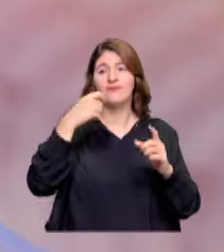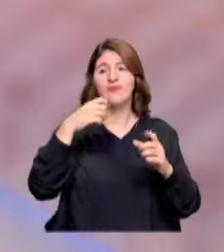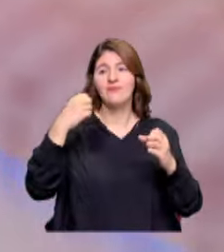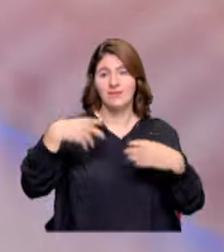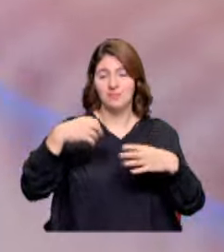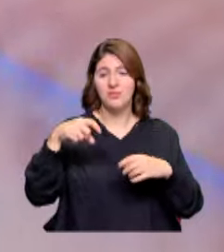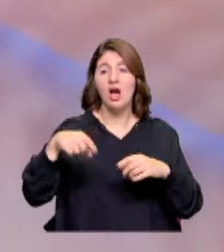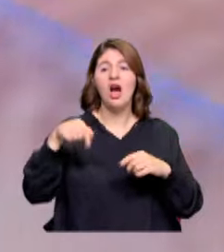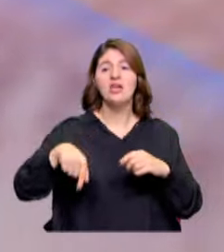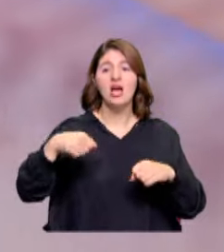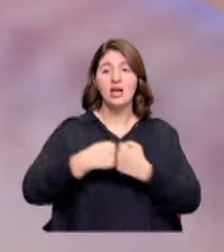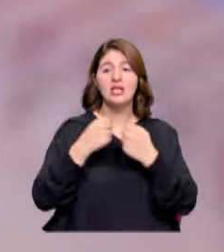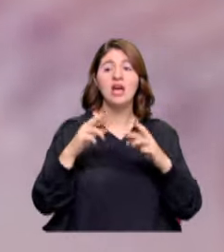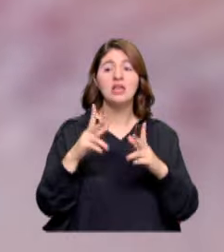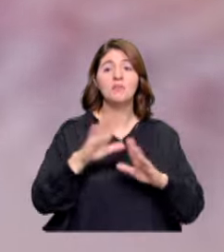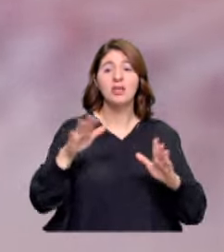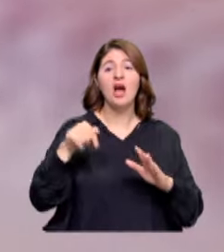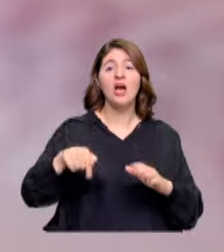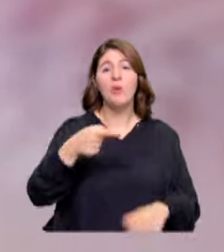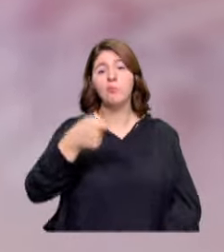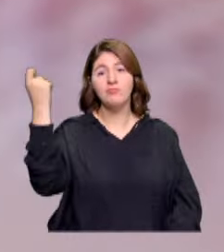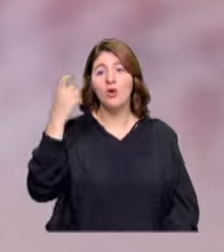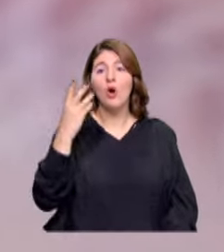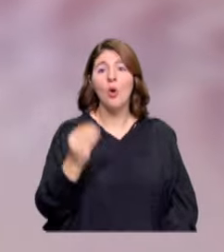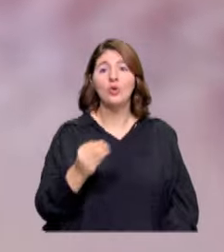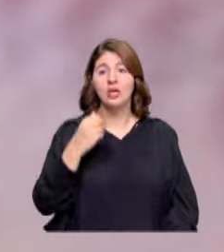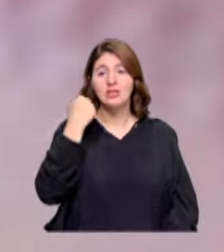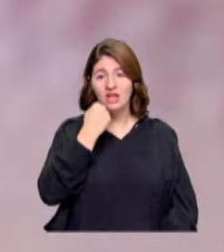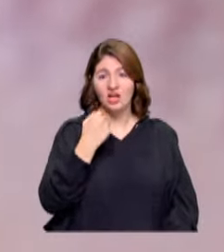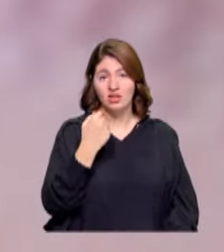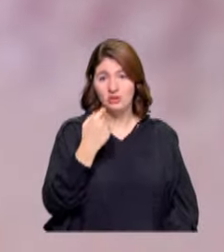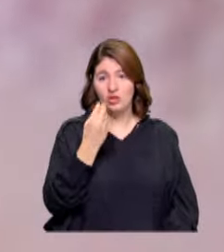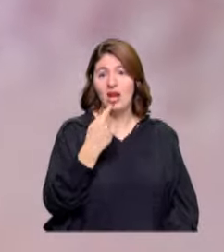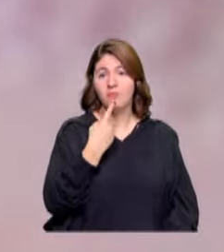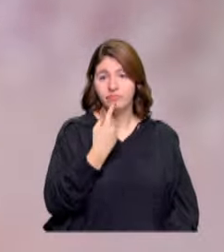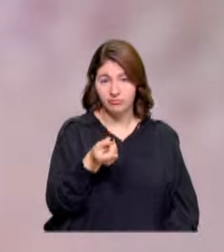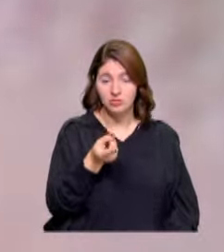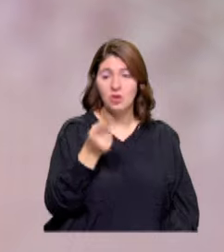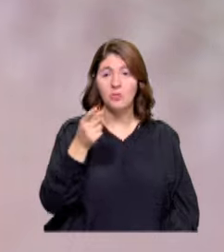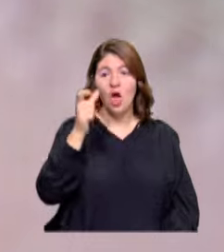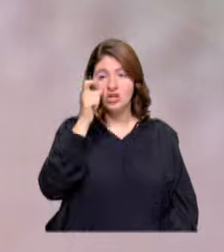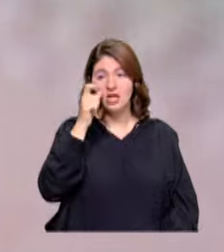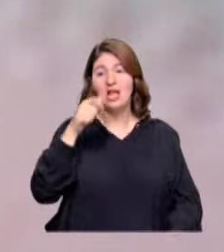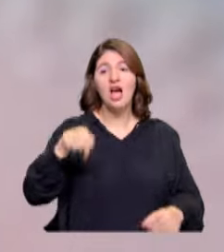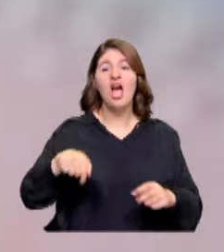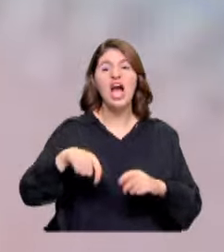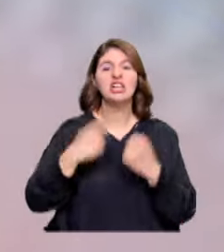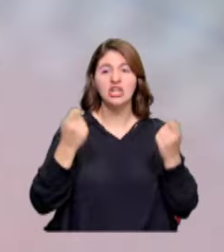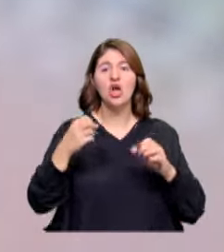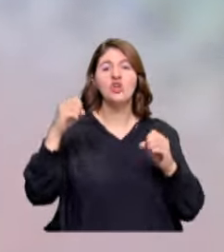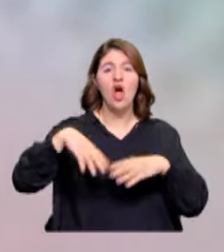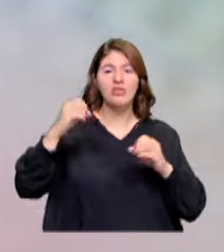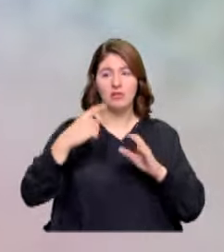Özgür Özel'in ayağı kazayla kırılmadı, ayağı kurşunlandı yalanını ortaya attı. Bunun üzerine Özel kırık ayağının